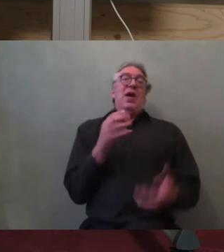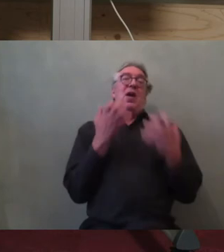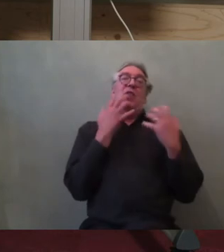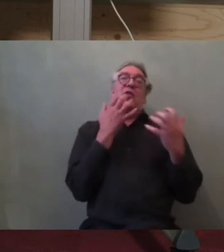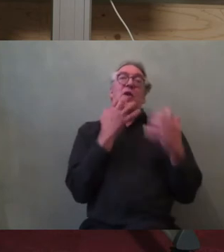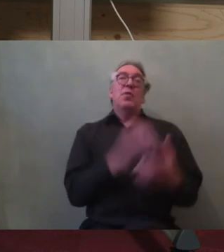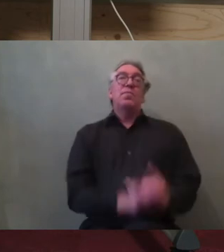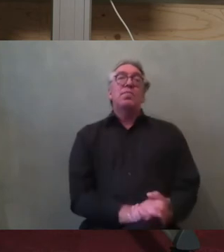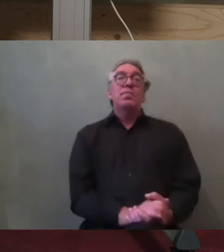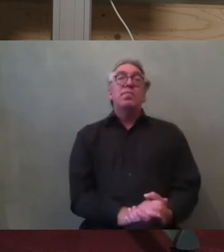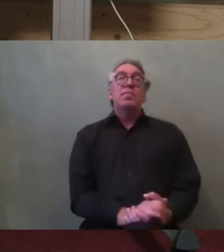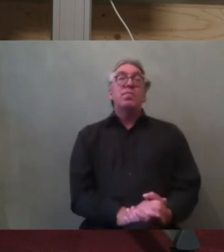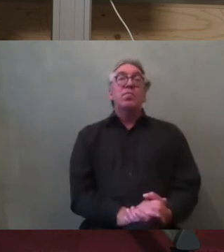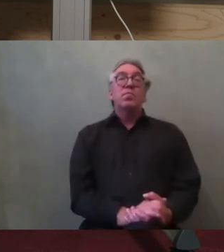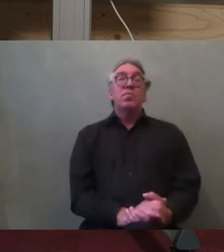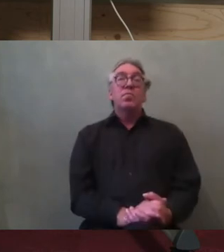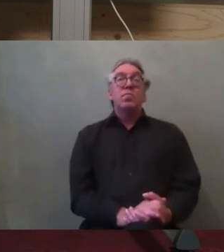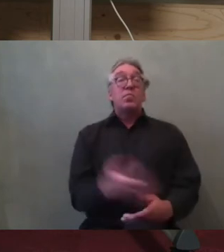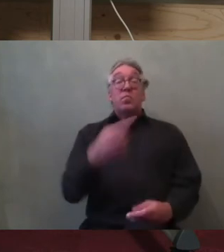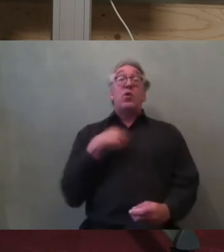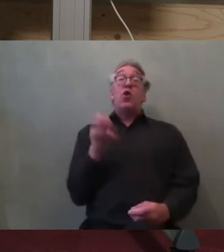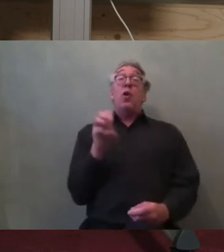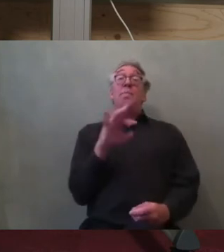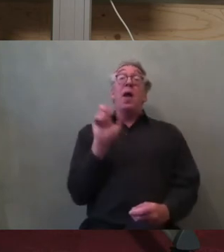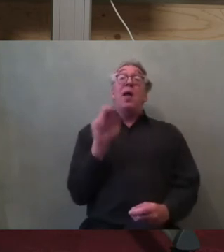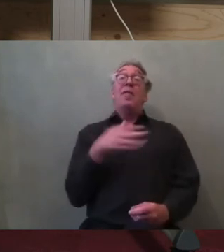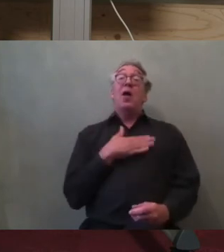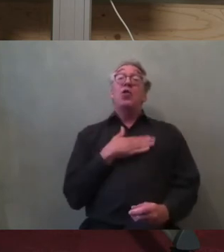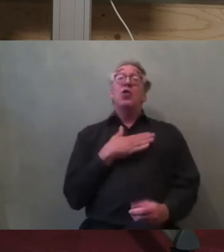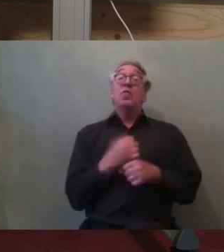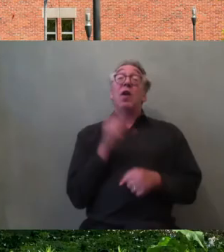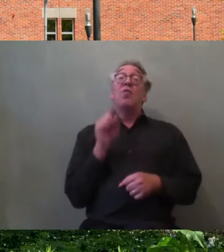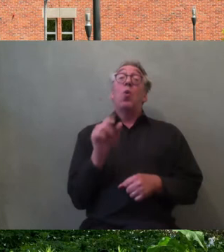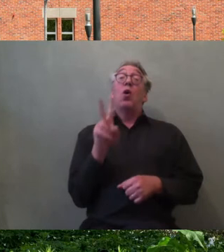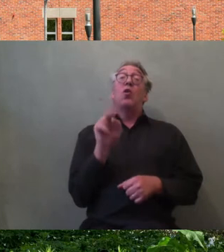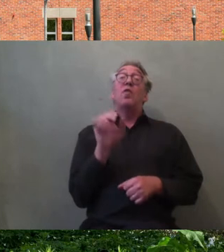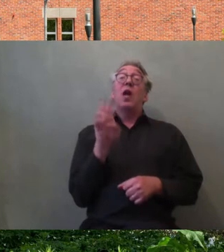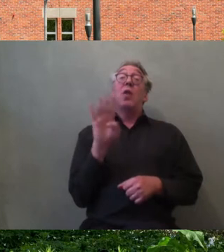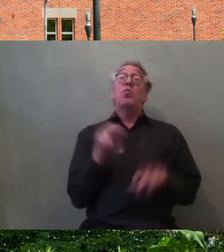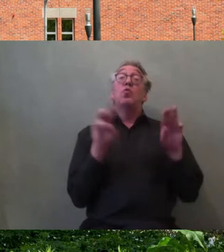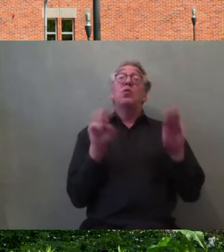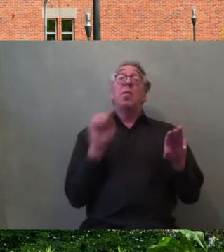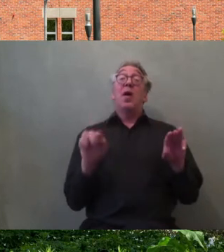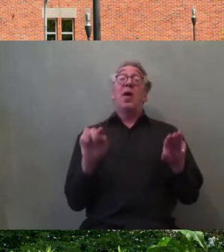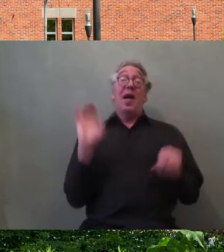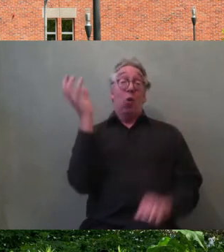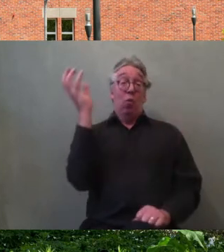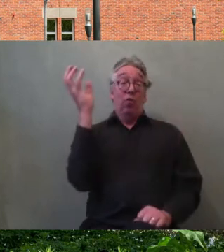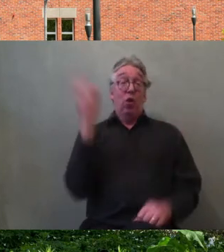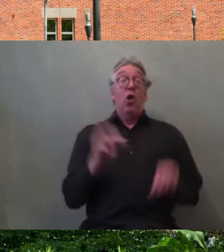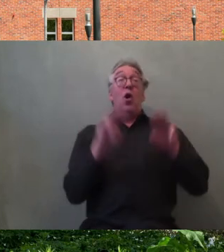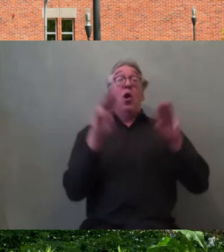Ik denk dat ik maar gewoon ga beginnen. Ik ben Marleen Hartjes. Ik werk voor het Van Abbe Museum in Eindhoven. Dat is een museum voor moderne en hedendaagse